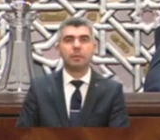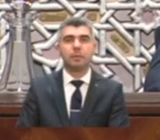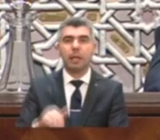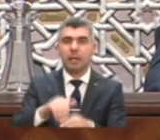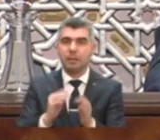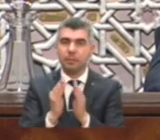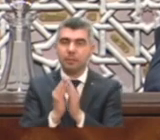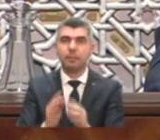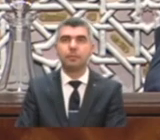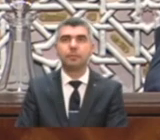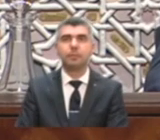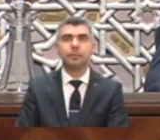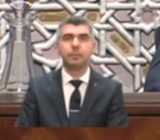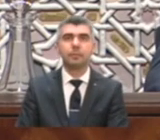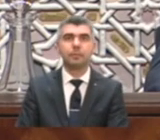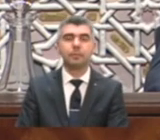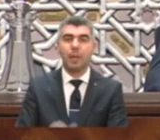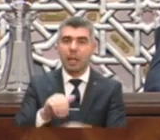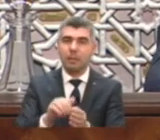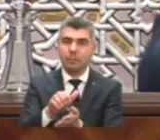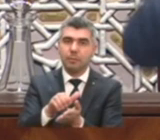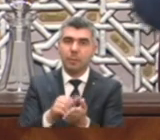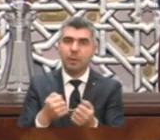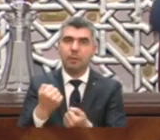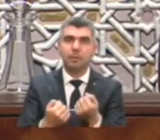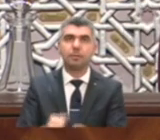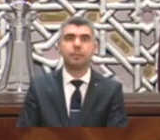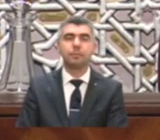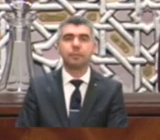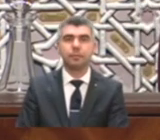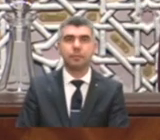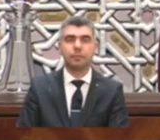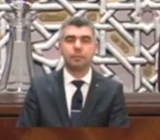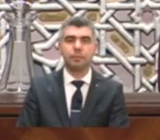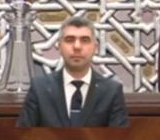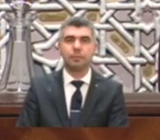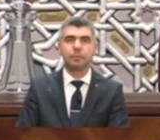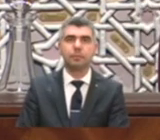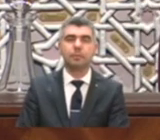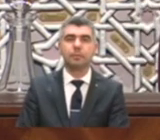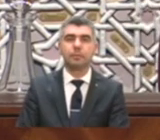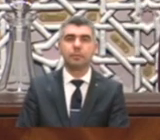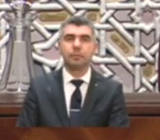والتنمية. أصالة، أصالة والمعاصرة. السيد الرئيس، على الأصدقاء. مرحبا.